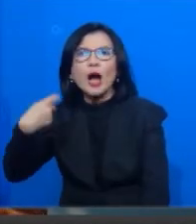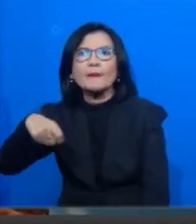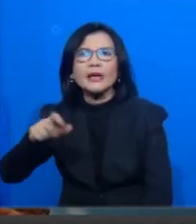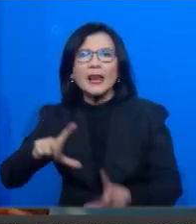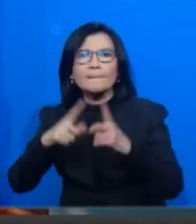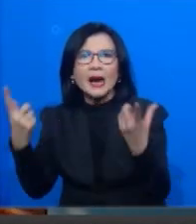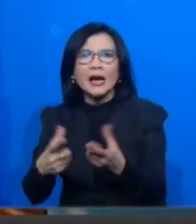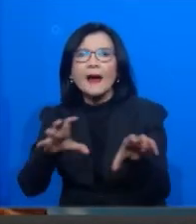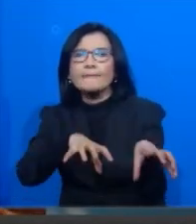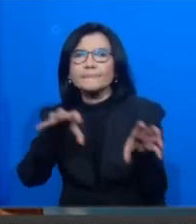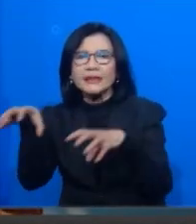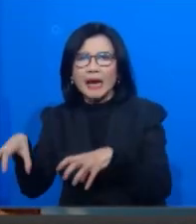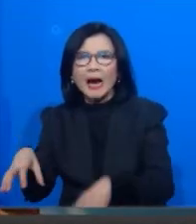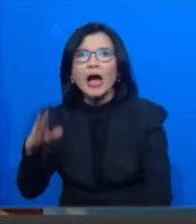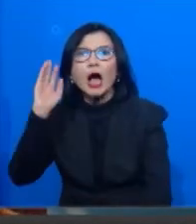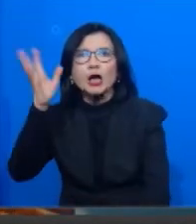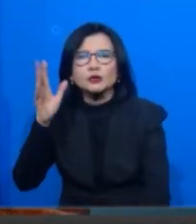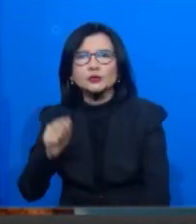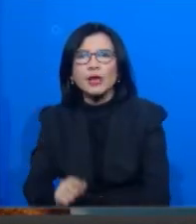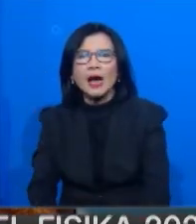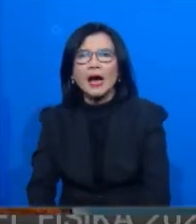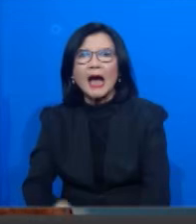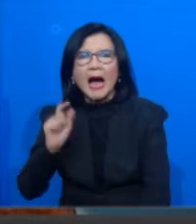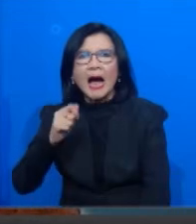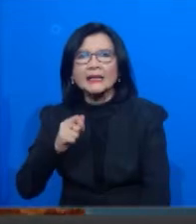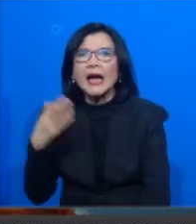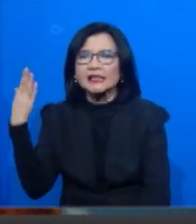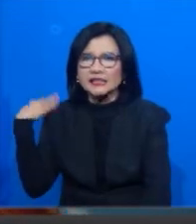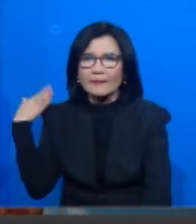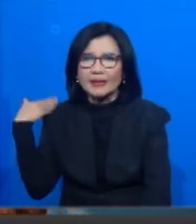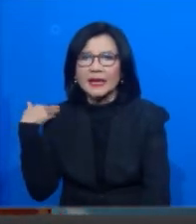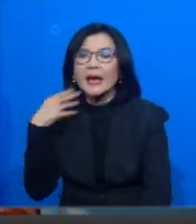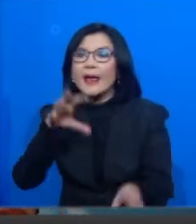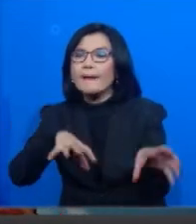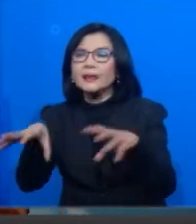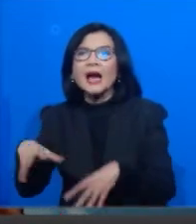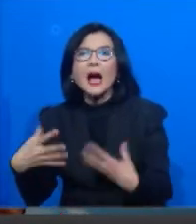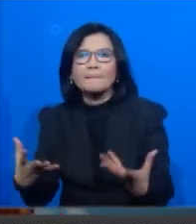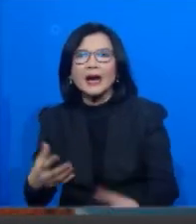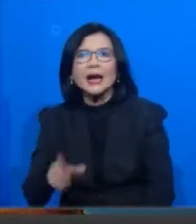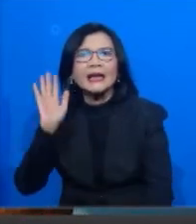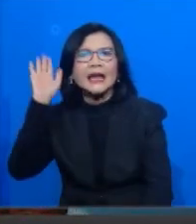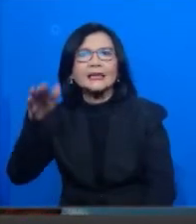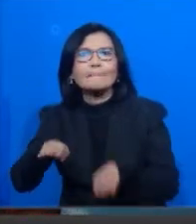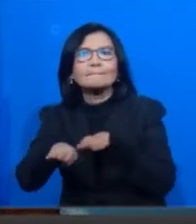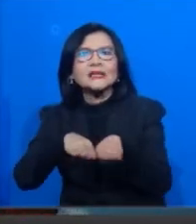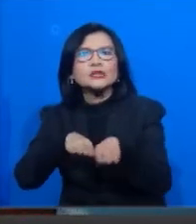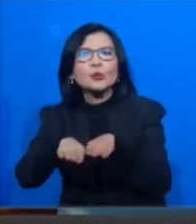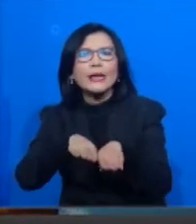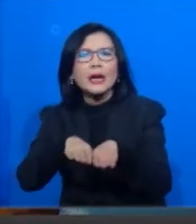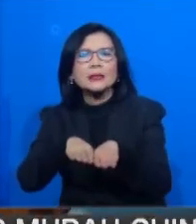akan pindah. Kita sudah punya by name, by address dan jabatan apa saja yang akan pindah. Tentu ini menyesuaikan